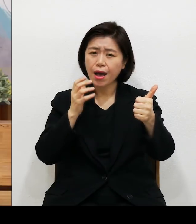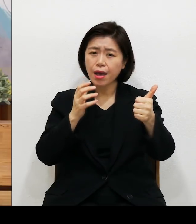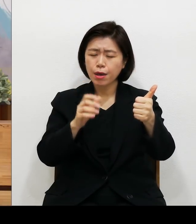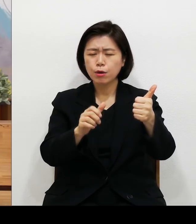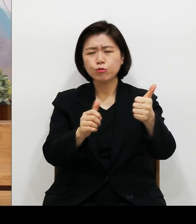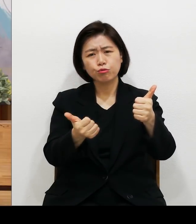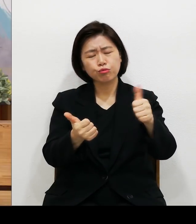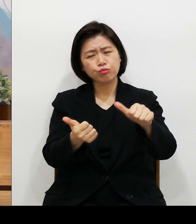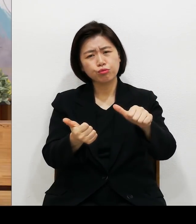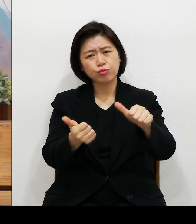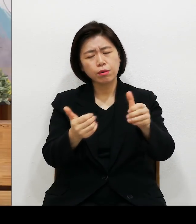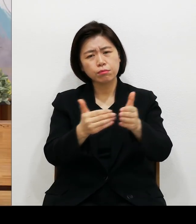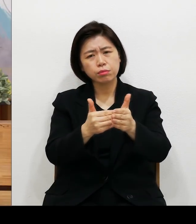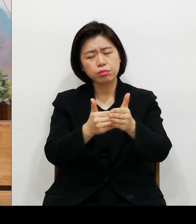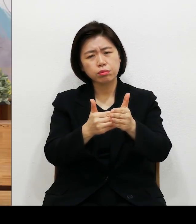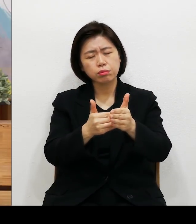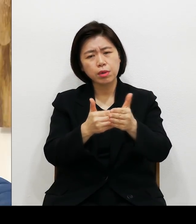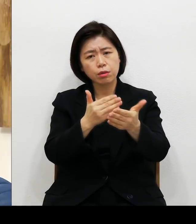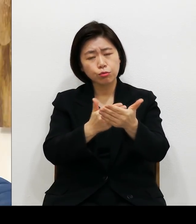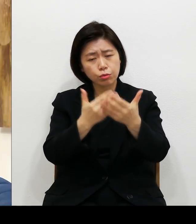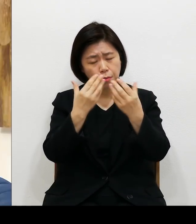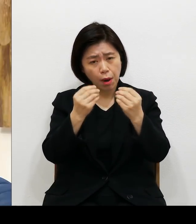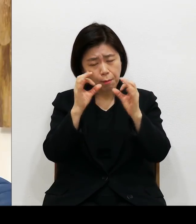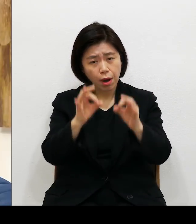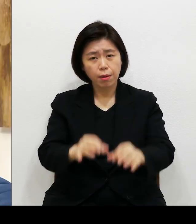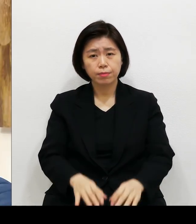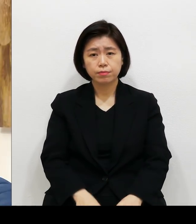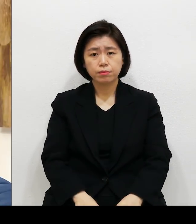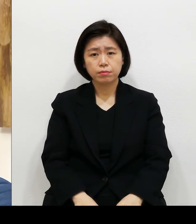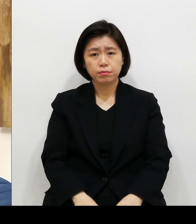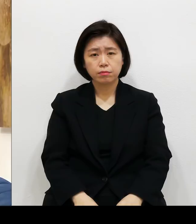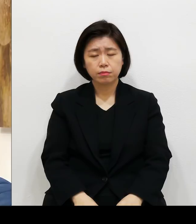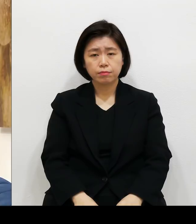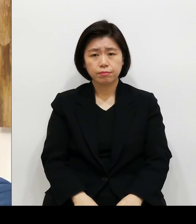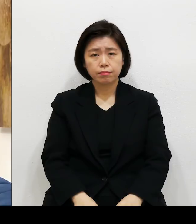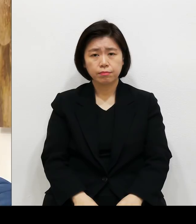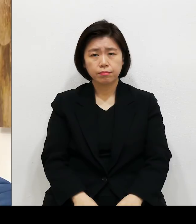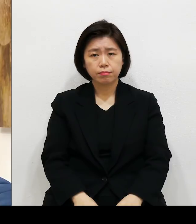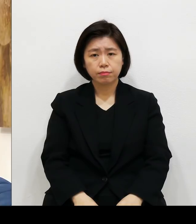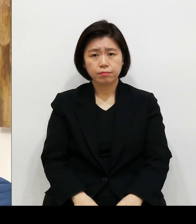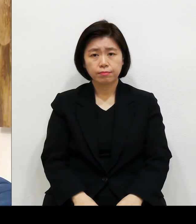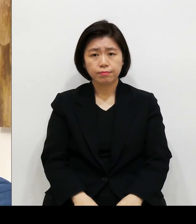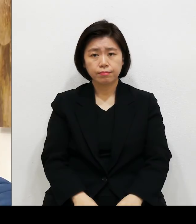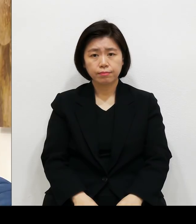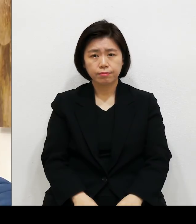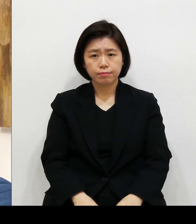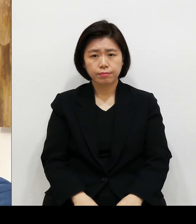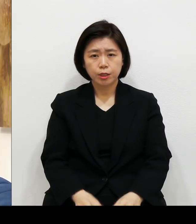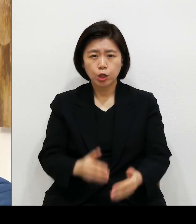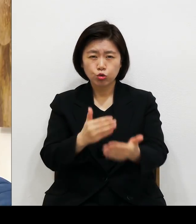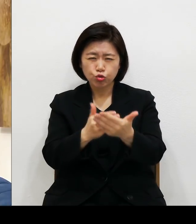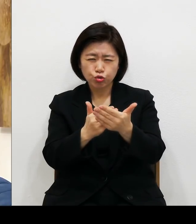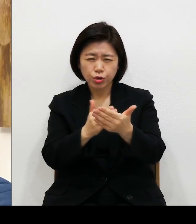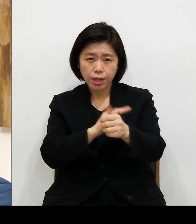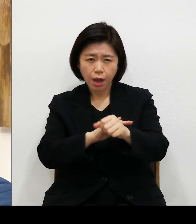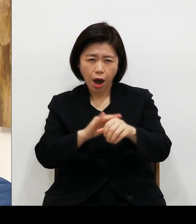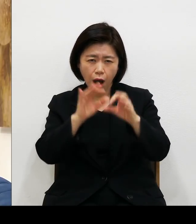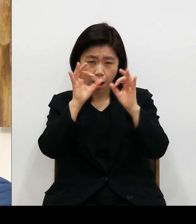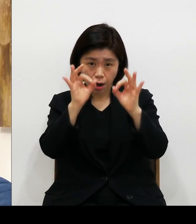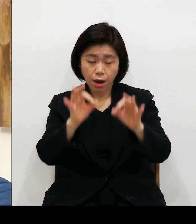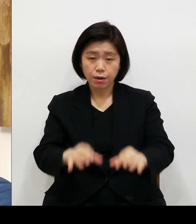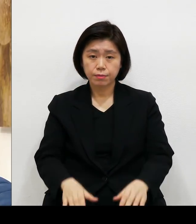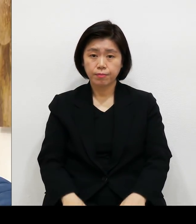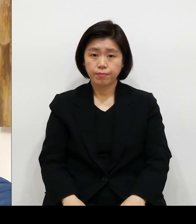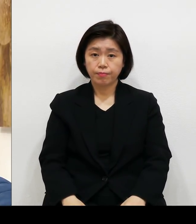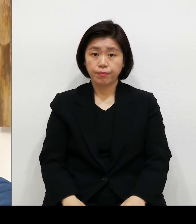거예요. 그 딱 꽂히잖아요. 제 입장에서는 막 소리를 키워서 듣게 되고